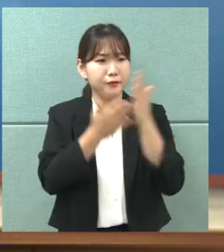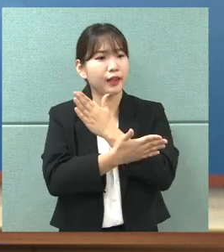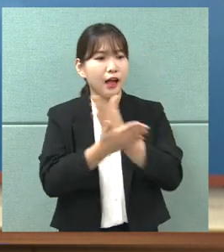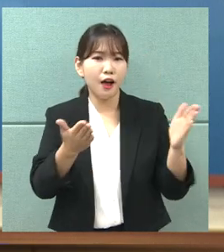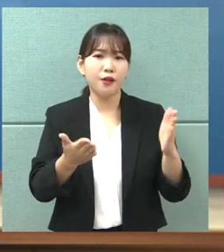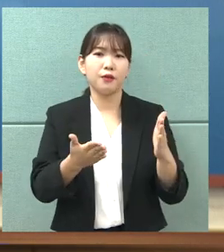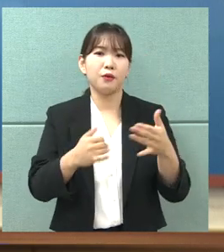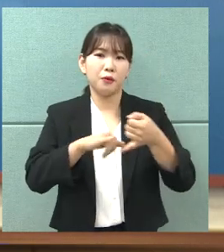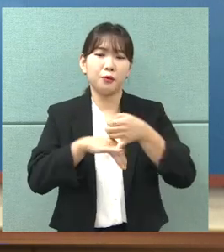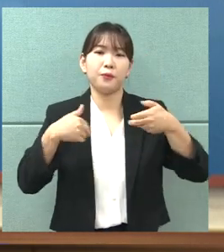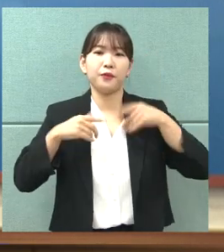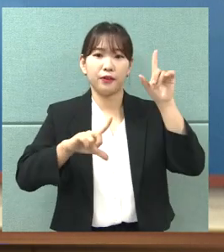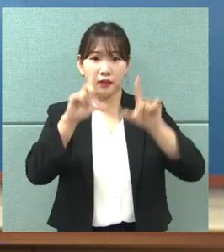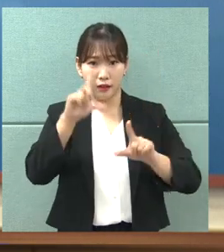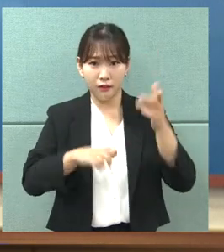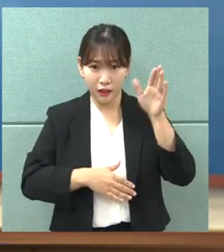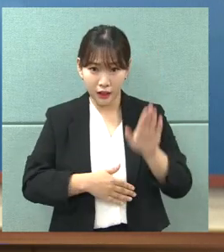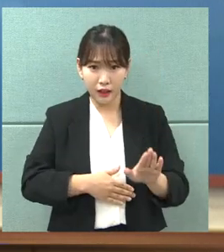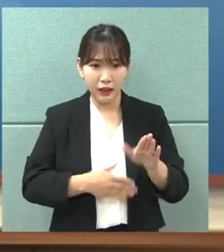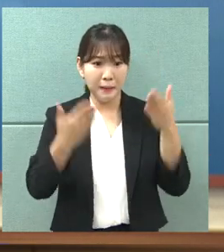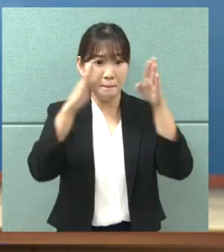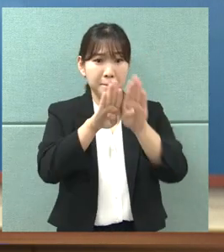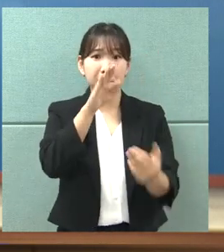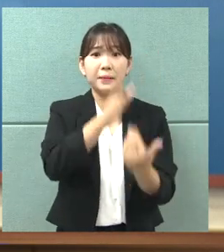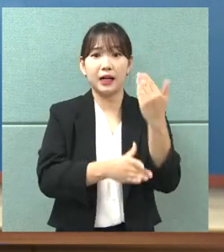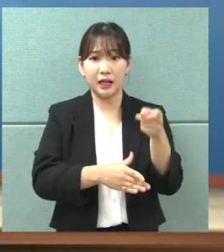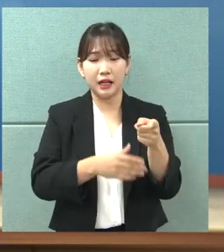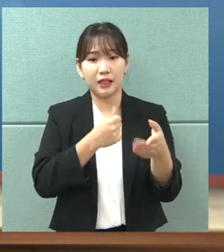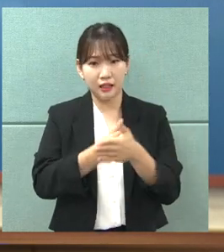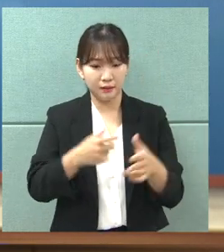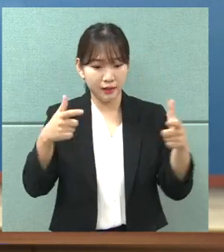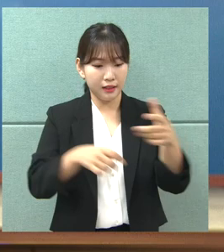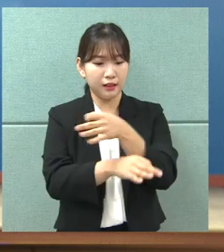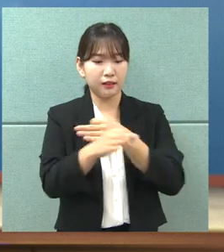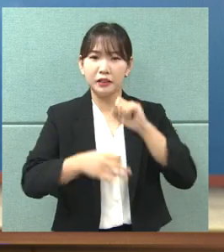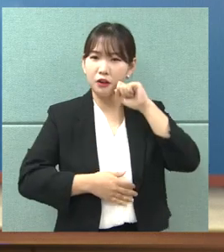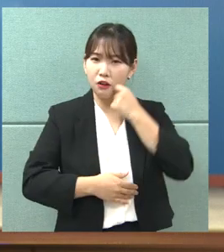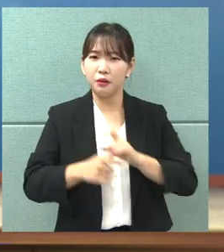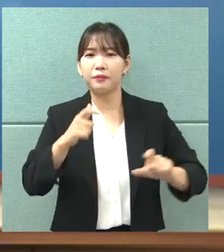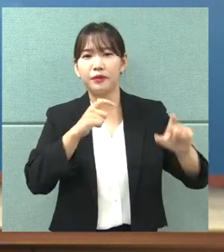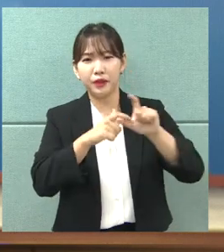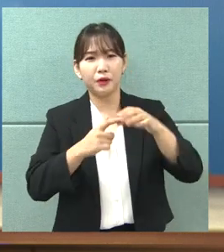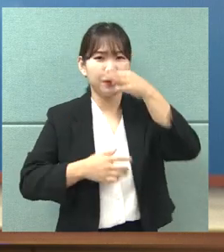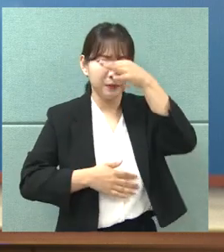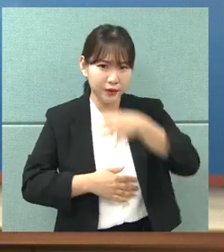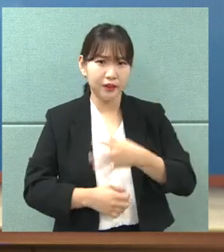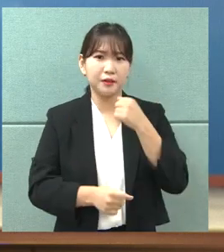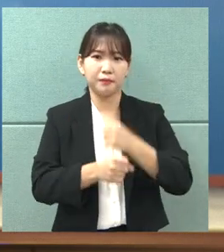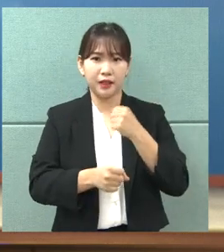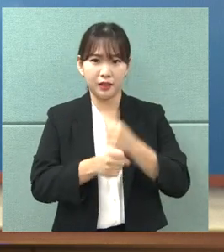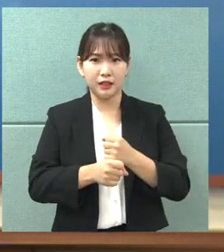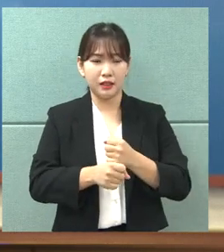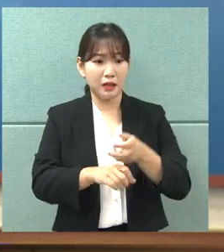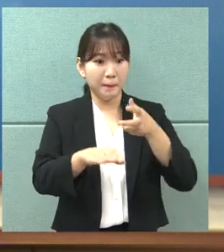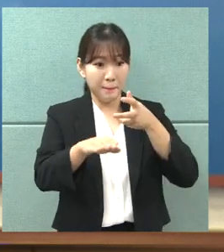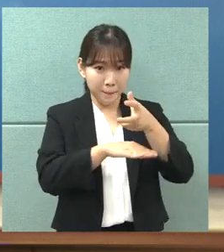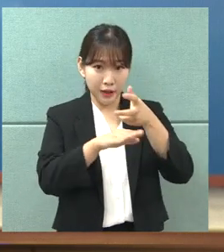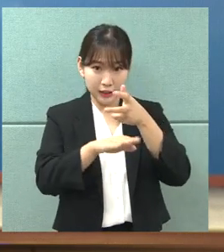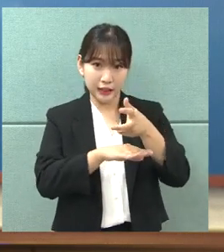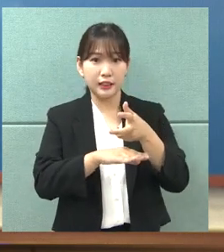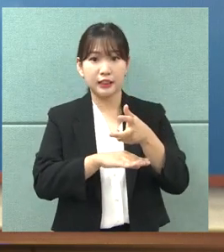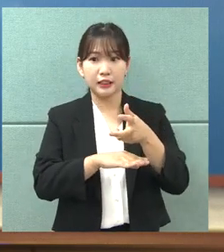필요한 상황에서 발생했기에 지역 경제의 어려움을 가중시키는 버스